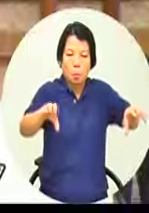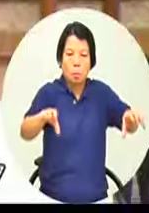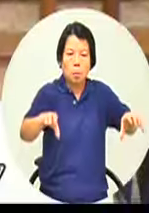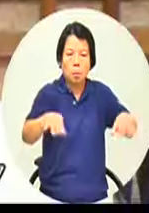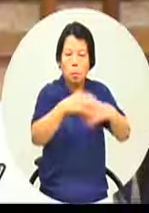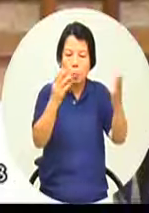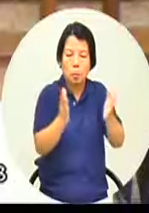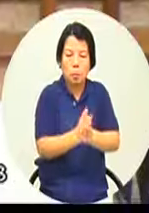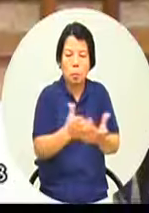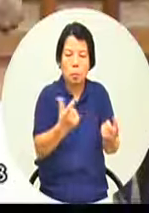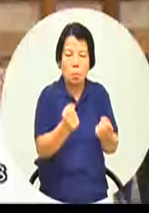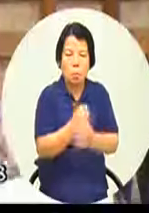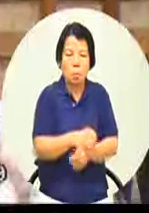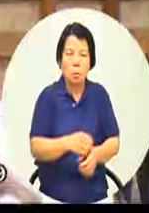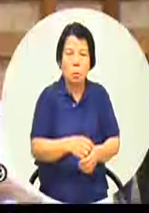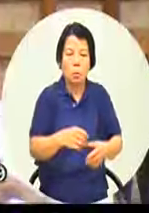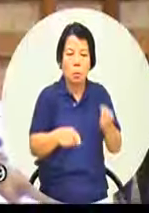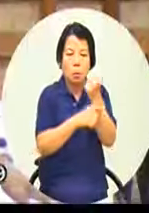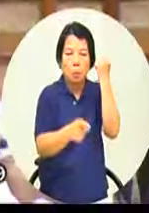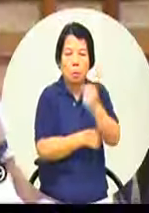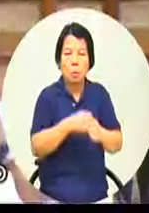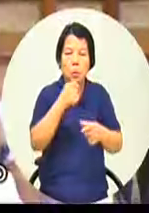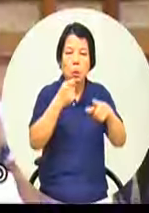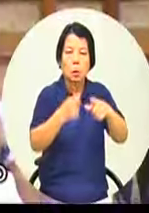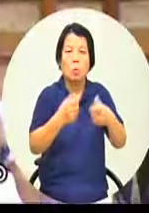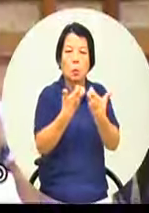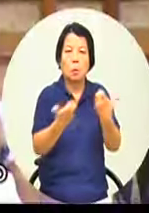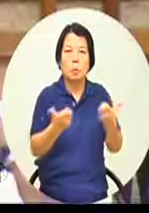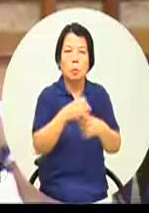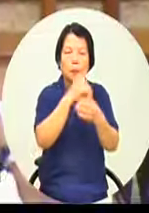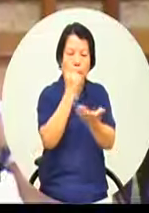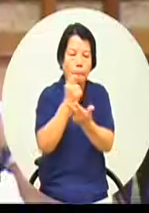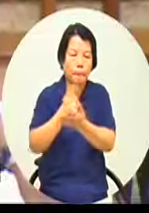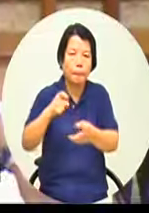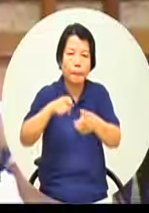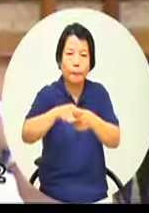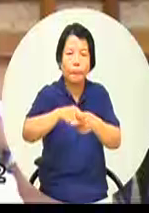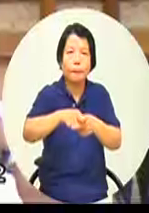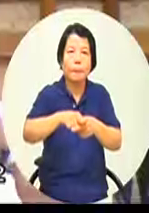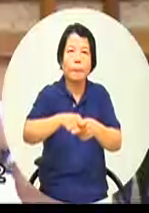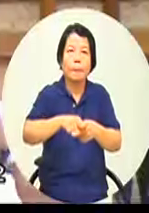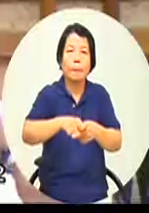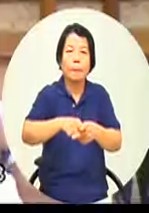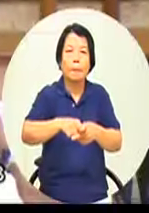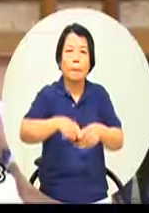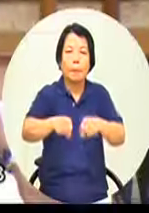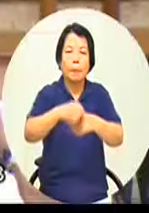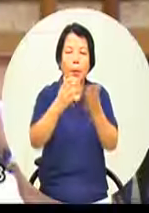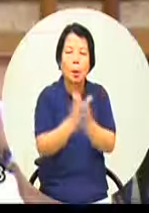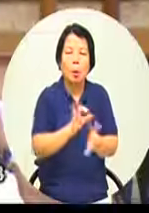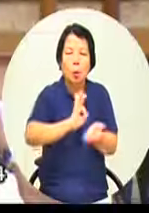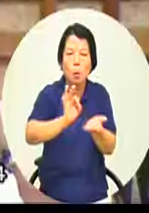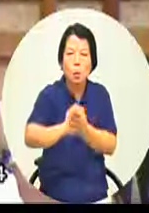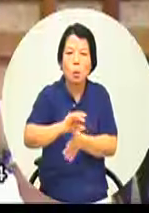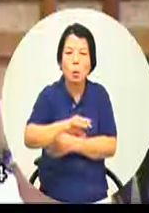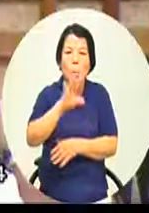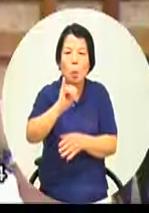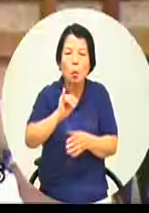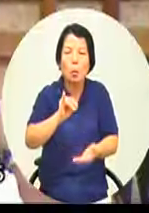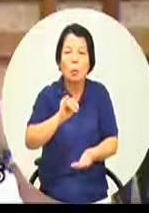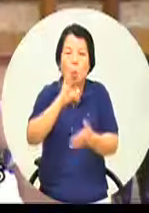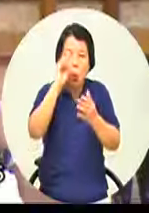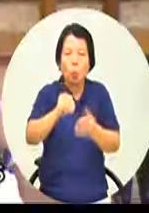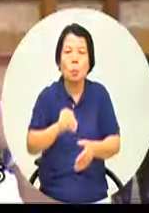型，30公分。某一间工厂，工厂内面用10几万支，不要说外